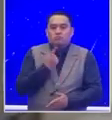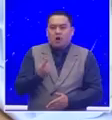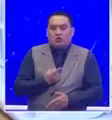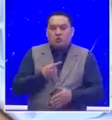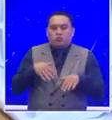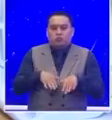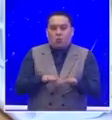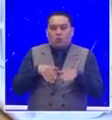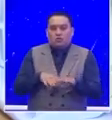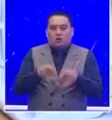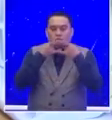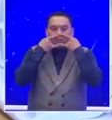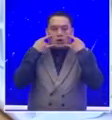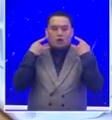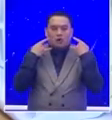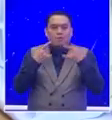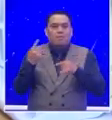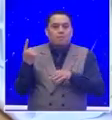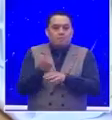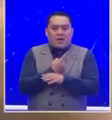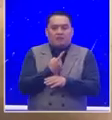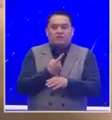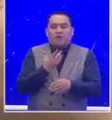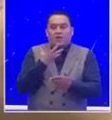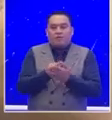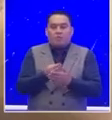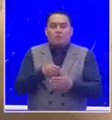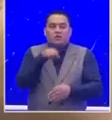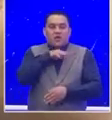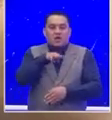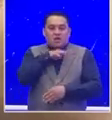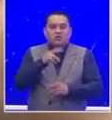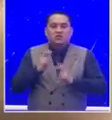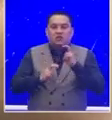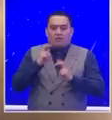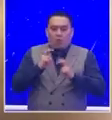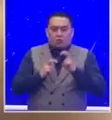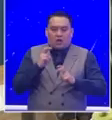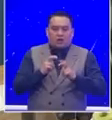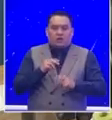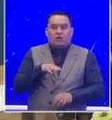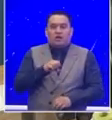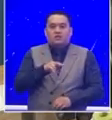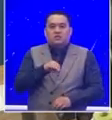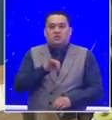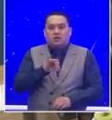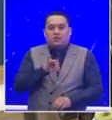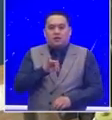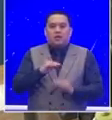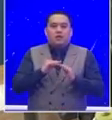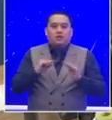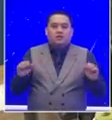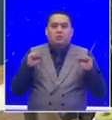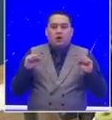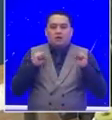пошиву многоразовых масок. Одним из первых перепрофилировал свое производство текелийский мини-завод легкой промышленности «Тексти Маркет». Вместо детской и